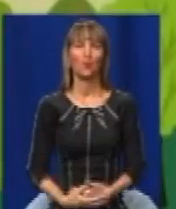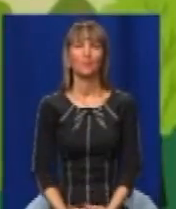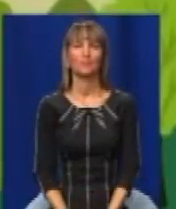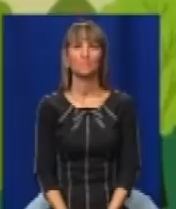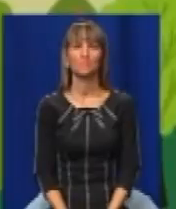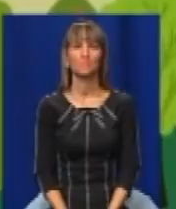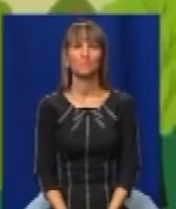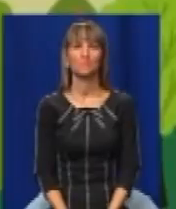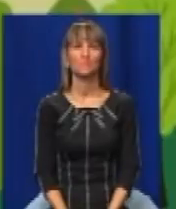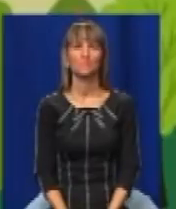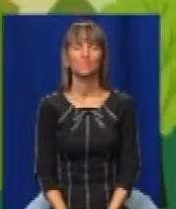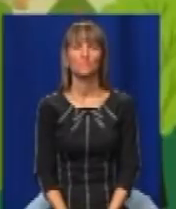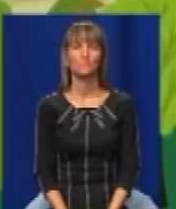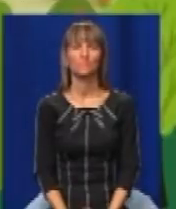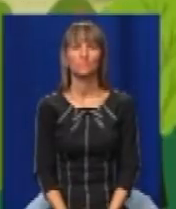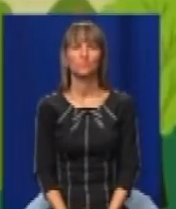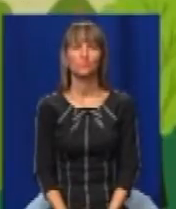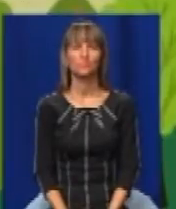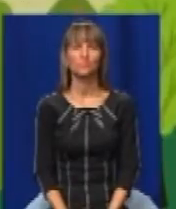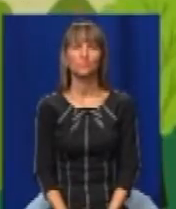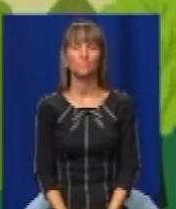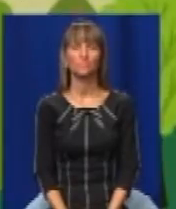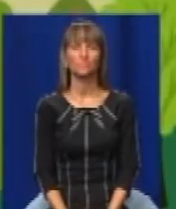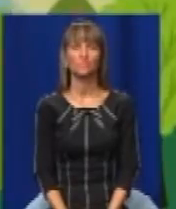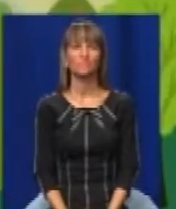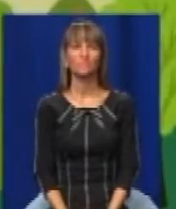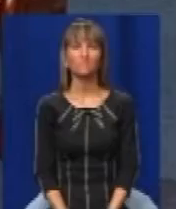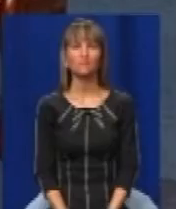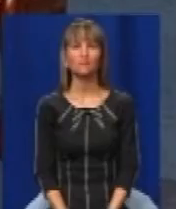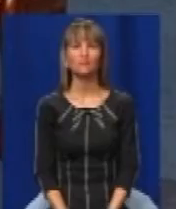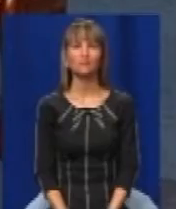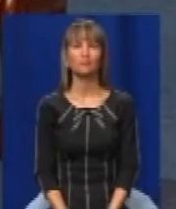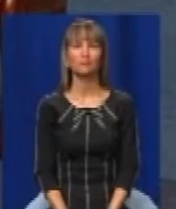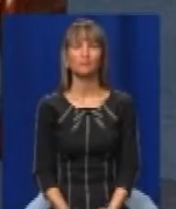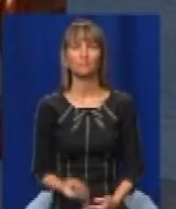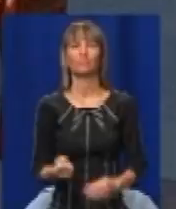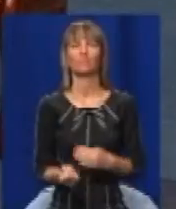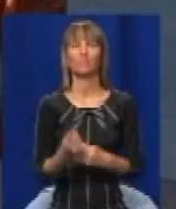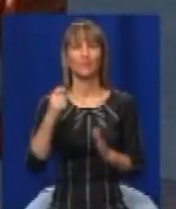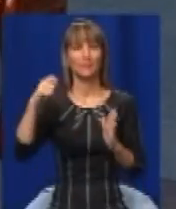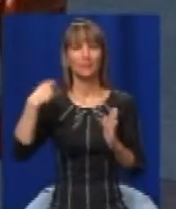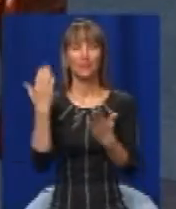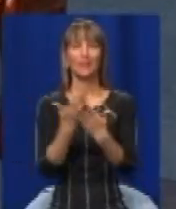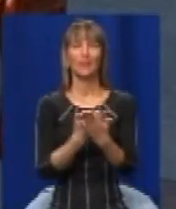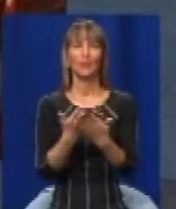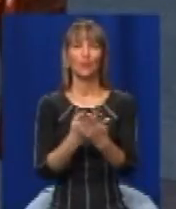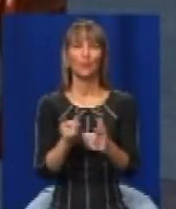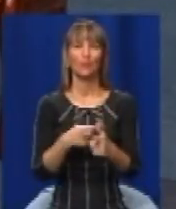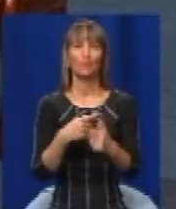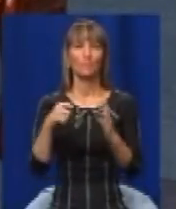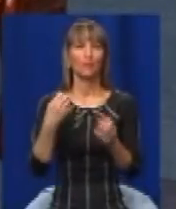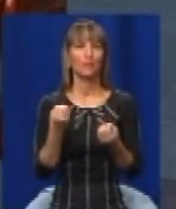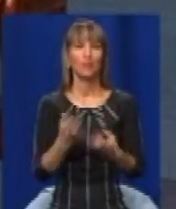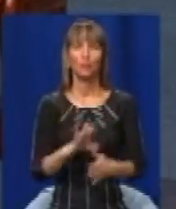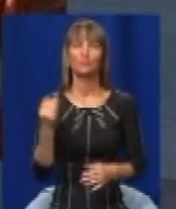Виявляю, виявляється, знімати кіно або фільм не